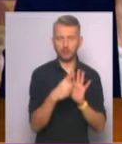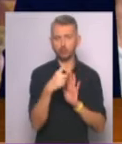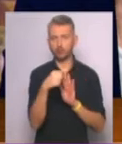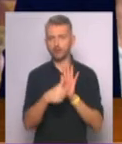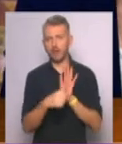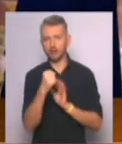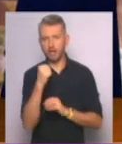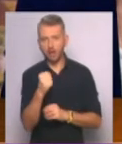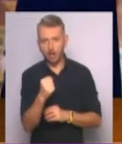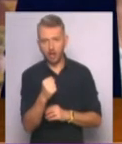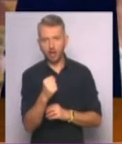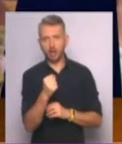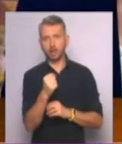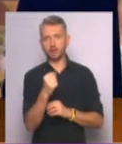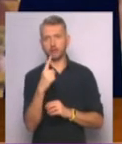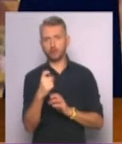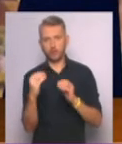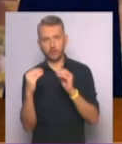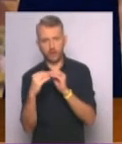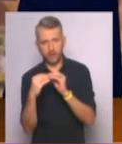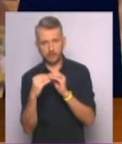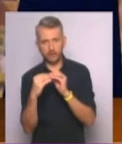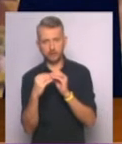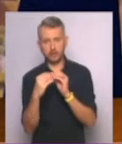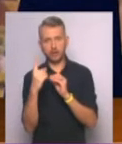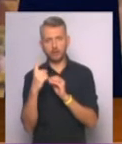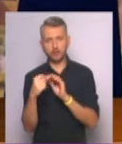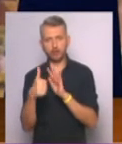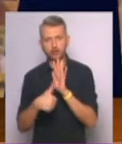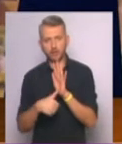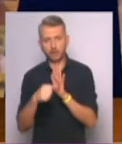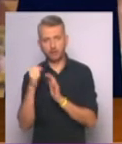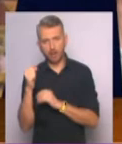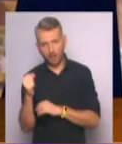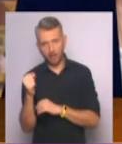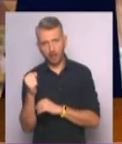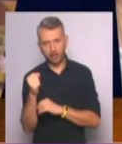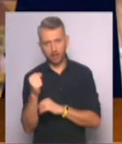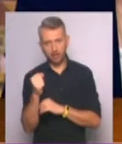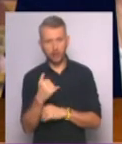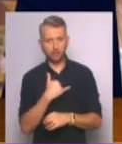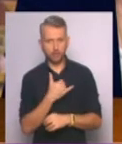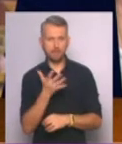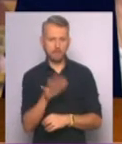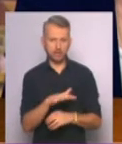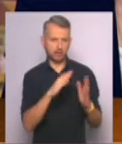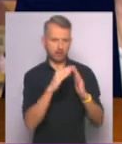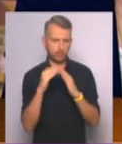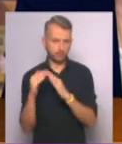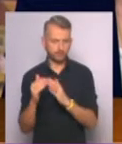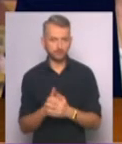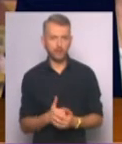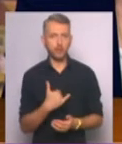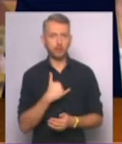116А, Кирилловская 110, Кирилловская 116А. Так, в общем, так, у нас там 5 домов. У нас